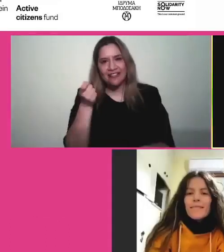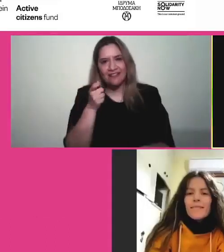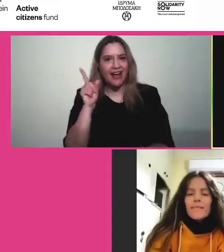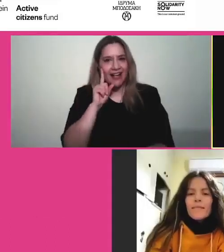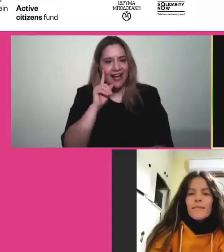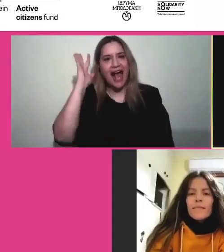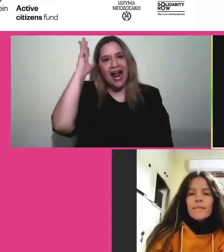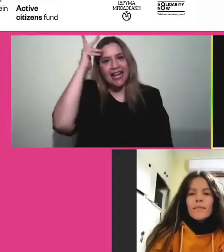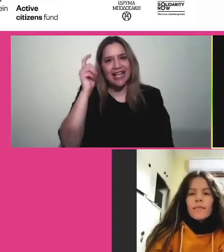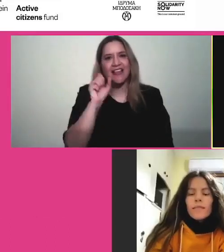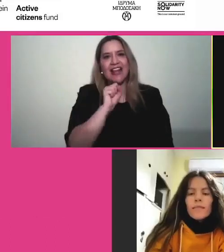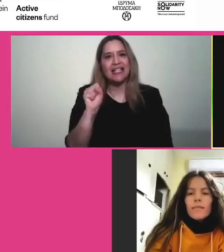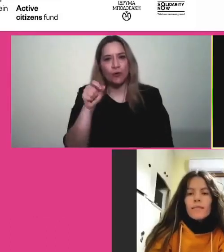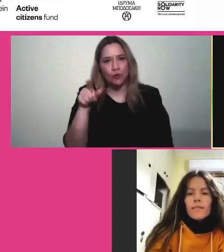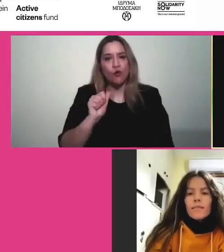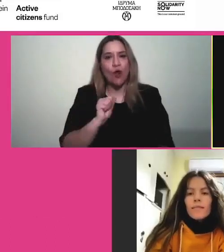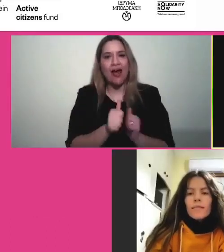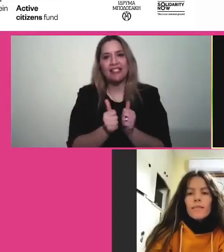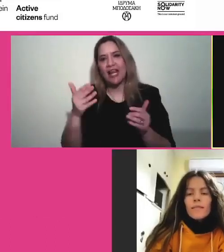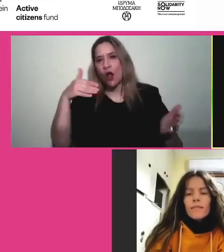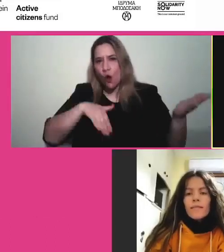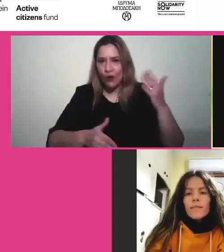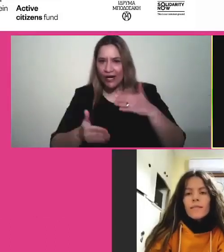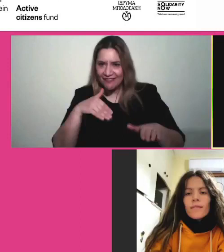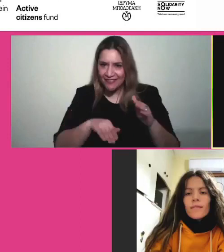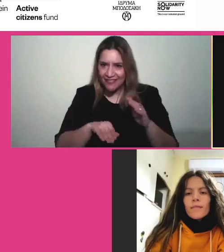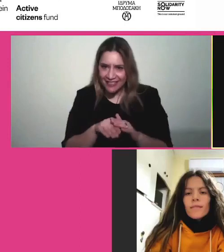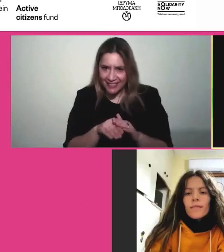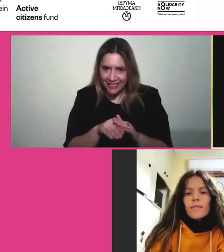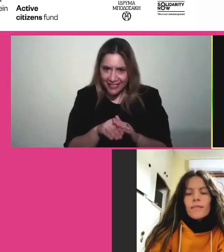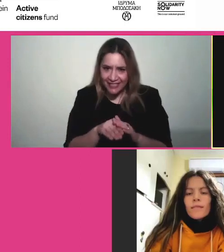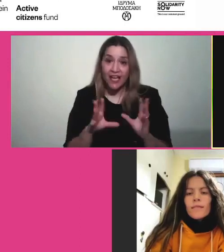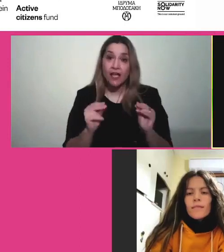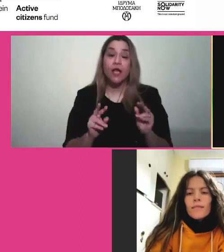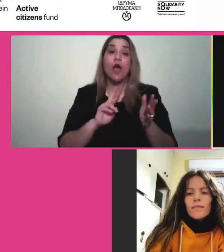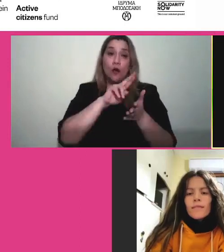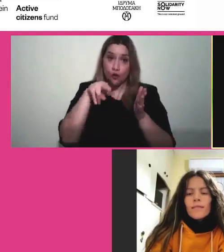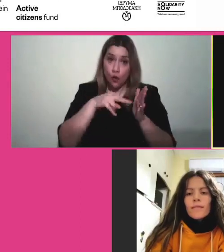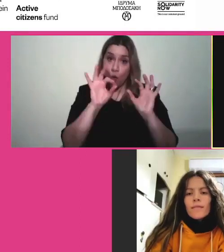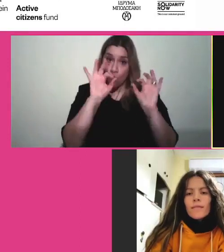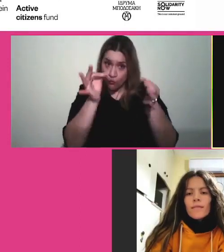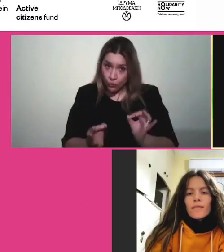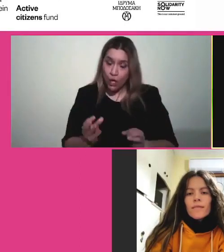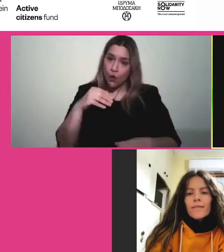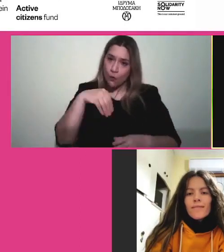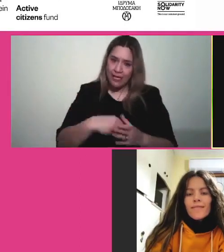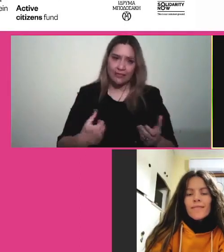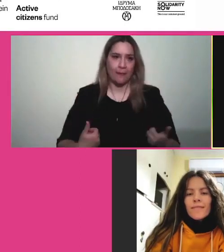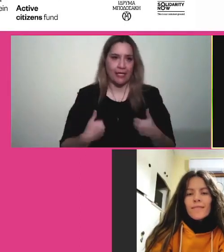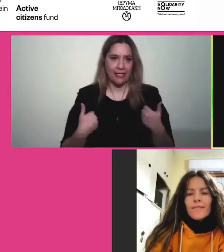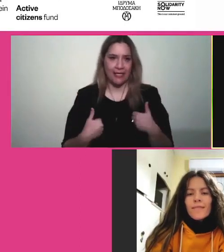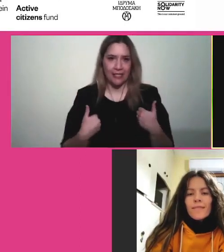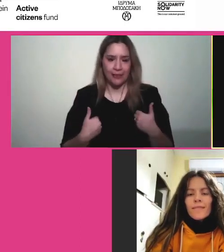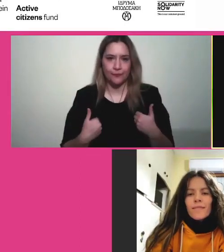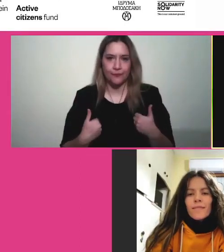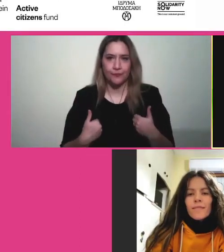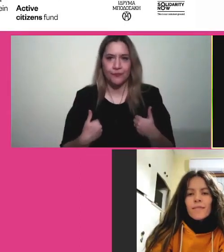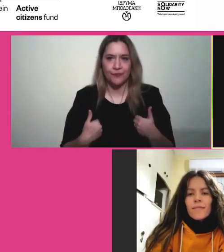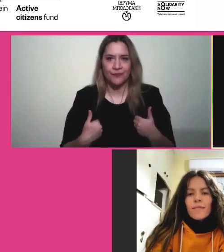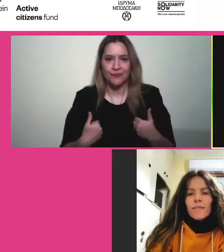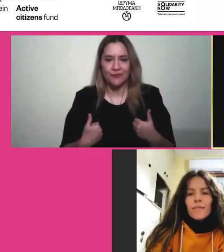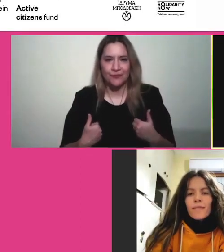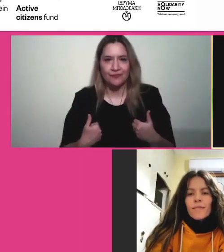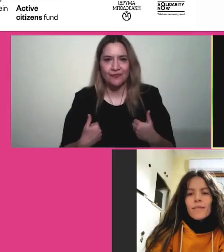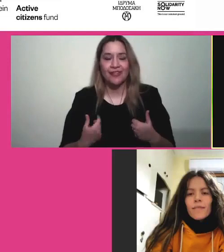Σταματοπούλου, αθλήτρια ολύμπησης και ένα από τα role model που εμφανίζονται και στο παιχνίδι και πλέον